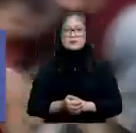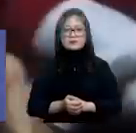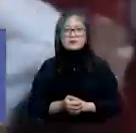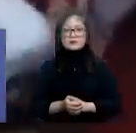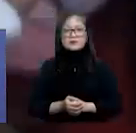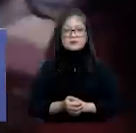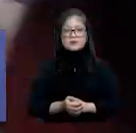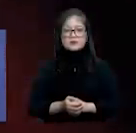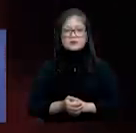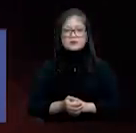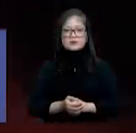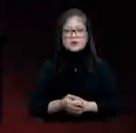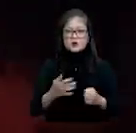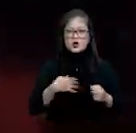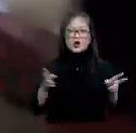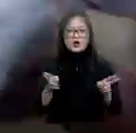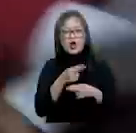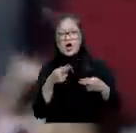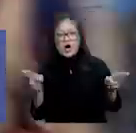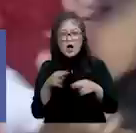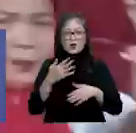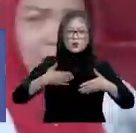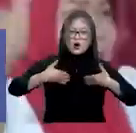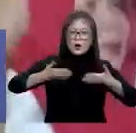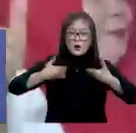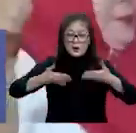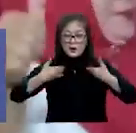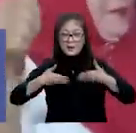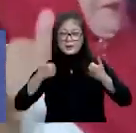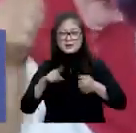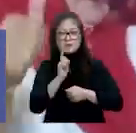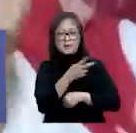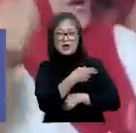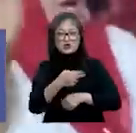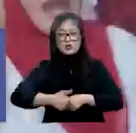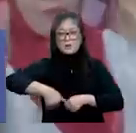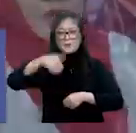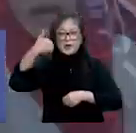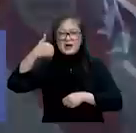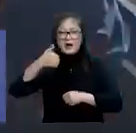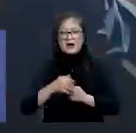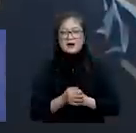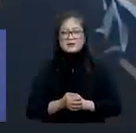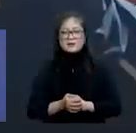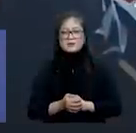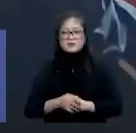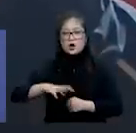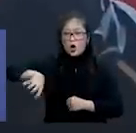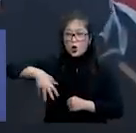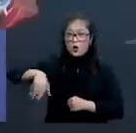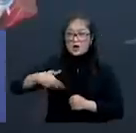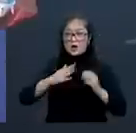saat timnas garuda berhasil merobek gawang Thailand pada laga final SEA Games 2023 Kamboja keluarga dan sejumlah